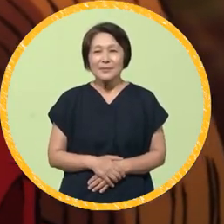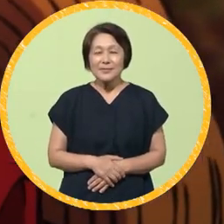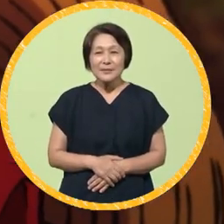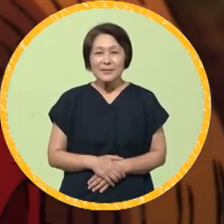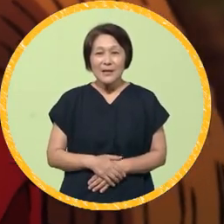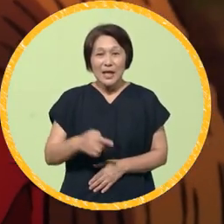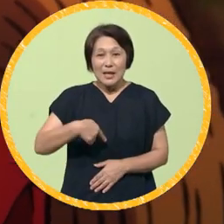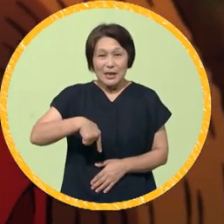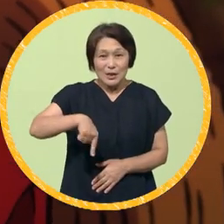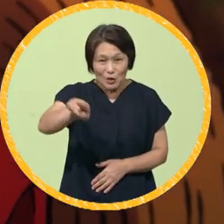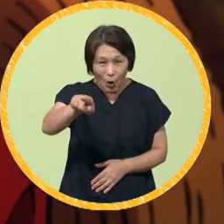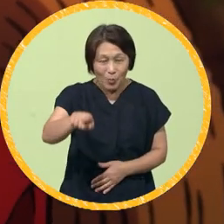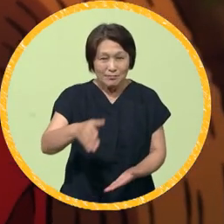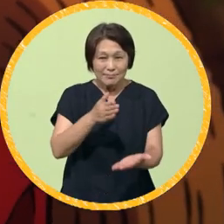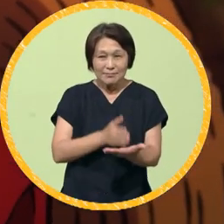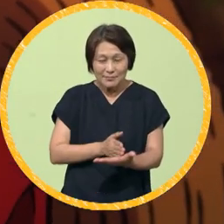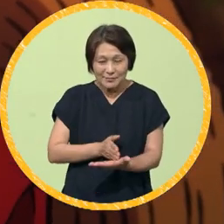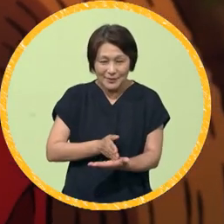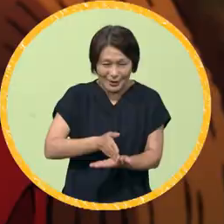行くぞ